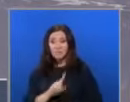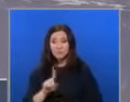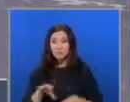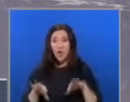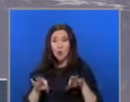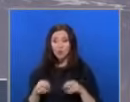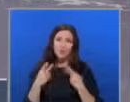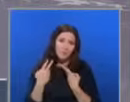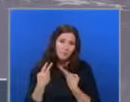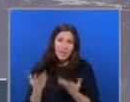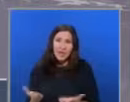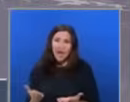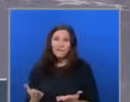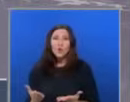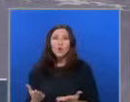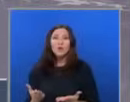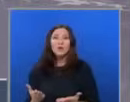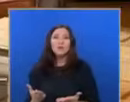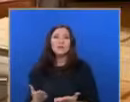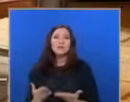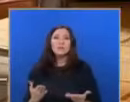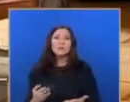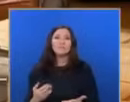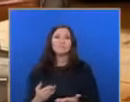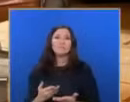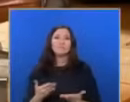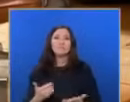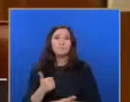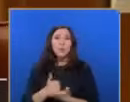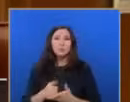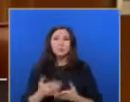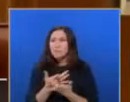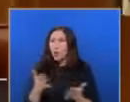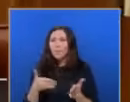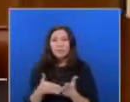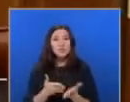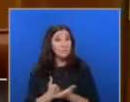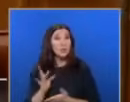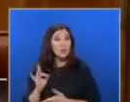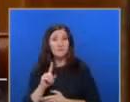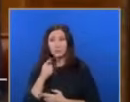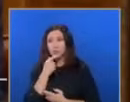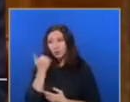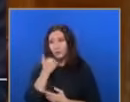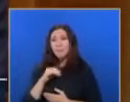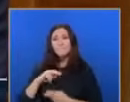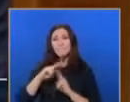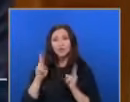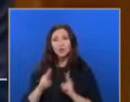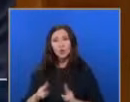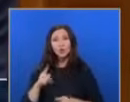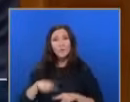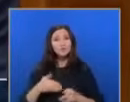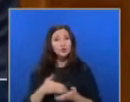е готово явно за поста по много причини. Според Радев, те не познават добре международното право, защото не знаят, че когато